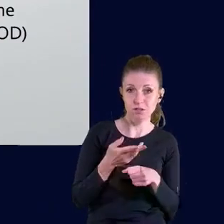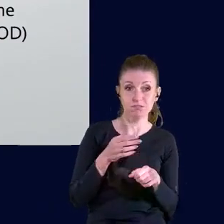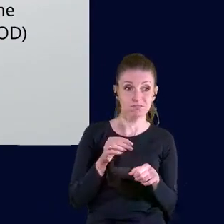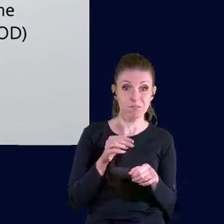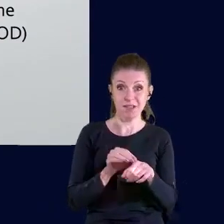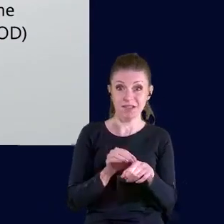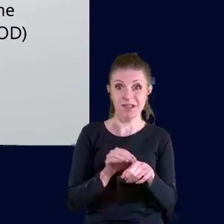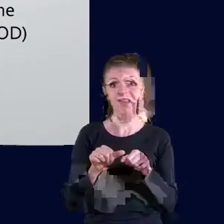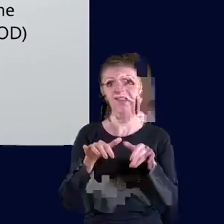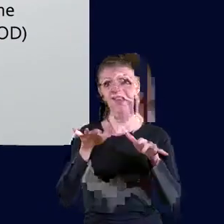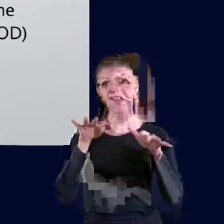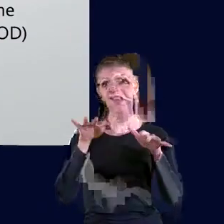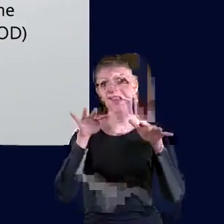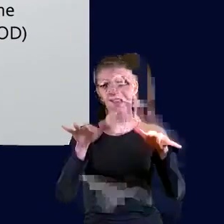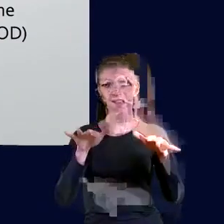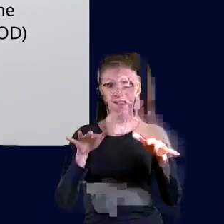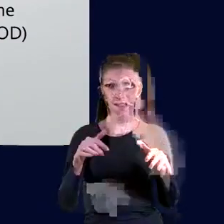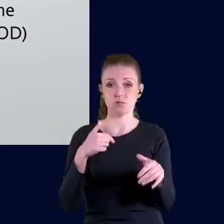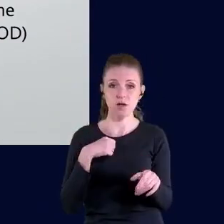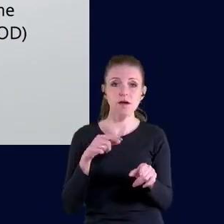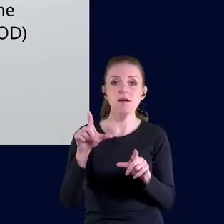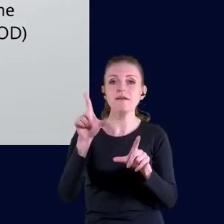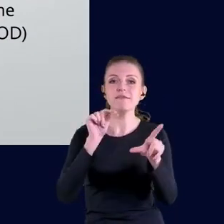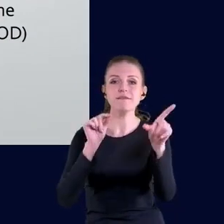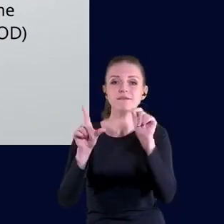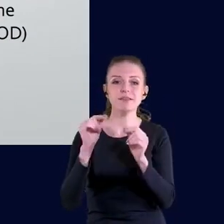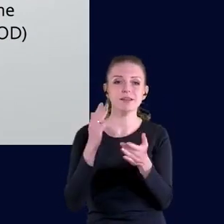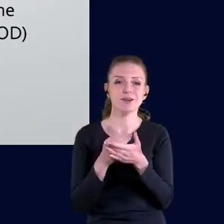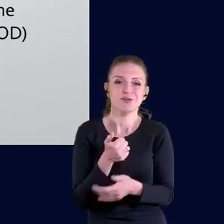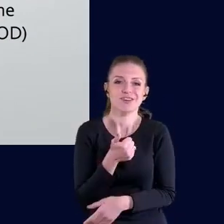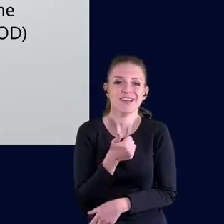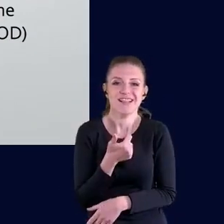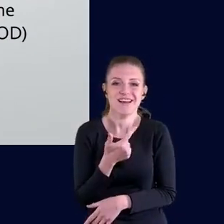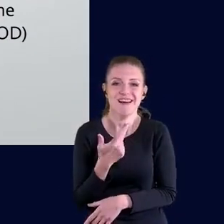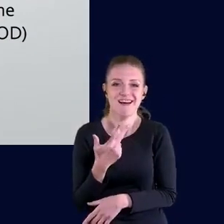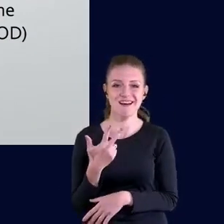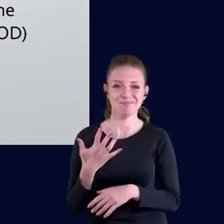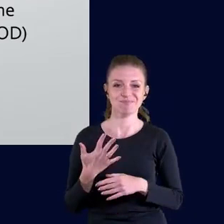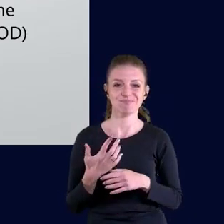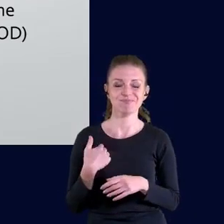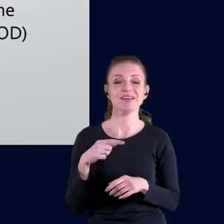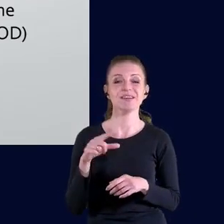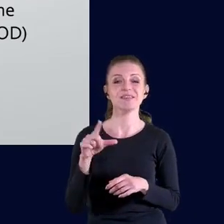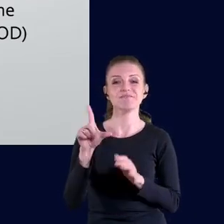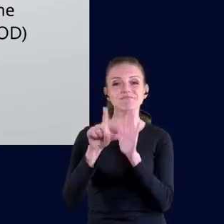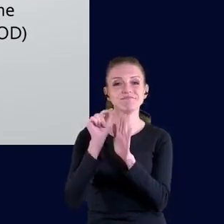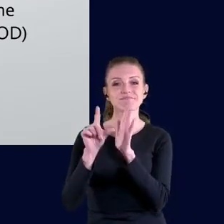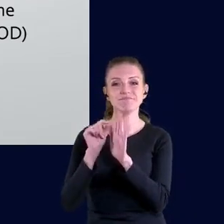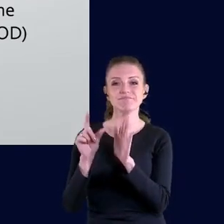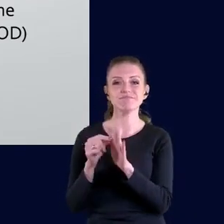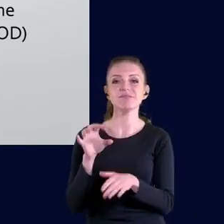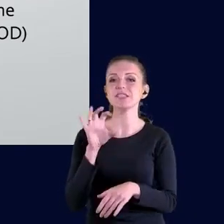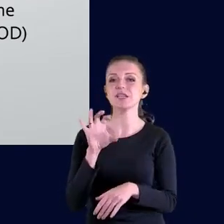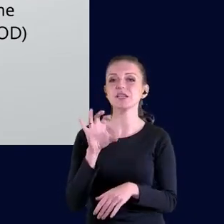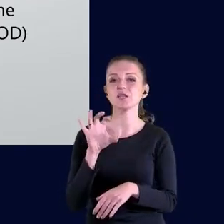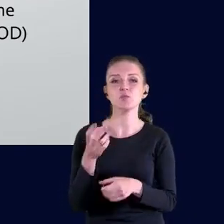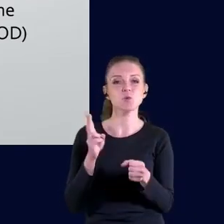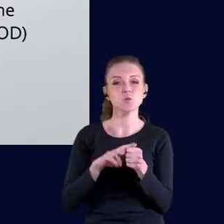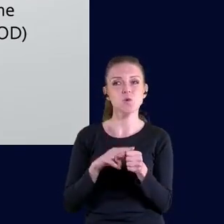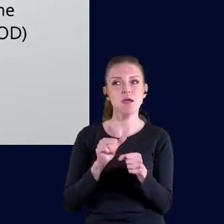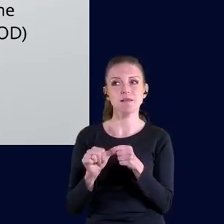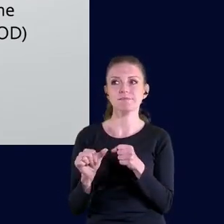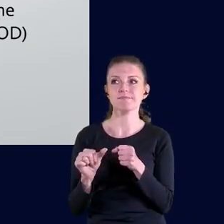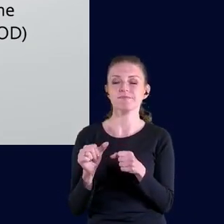bardzo dużo mogłam wybrać tylko kilka tych zasobów wybrane są zasady które reprezentują